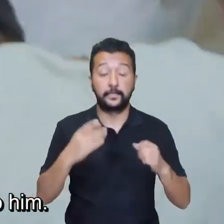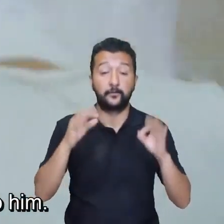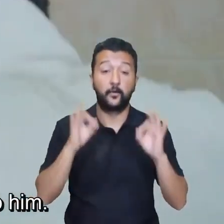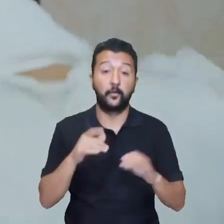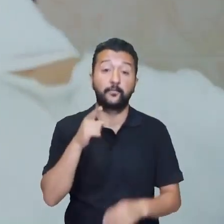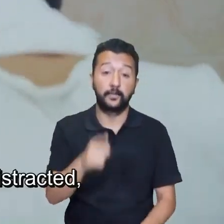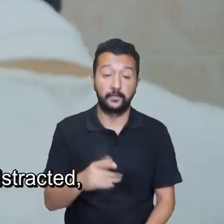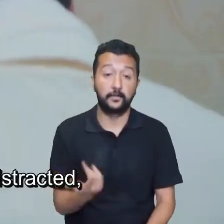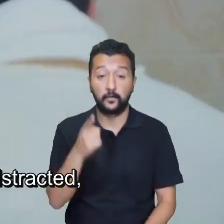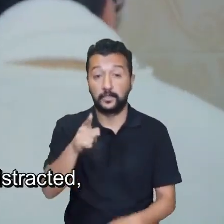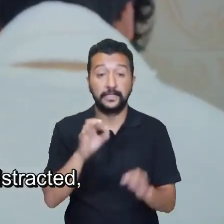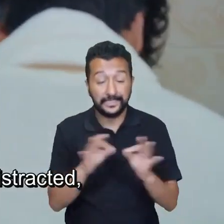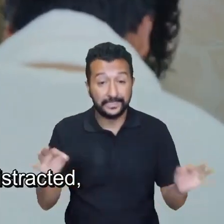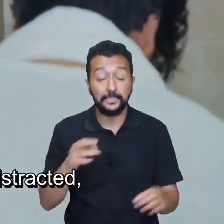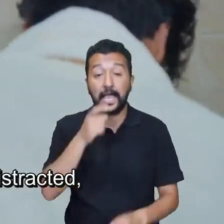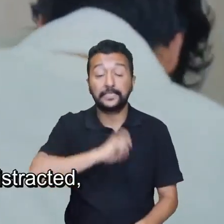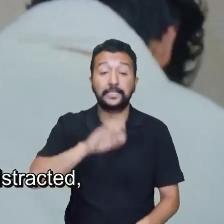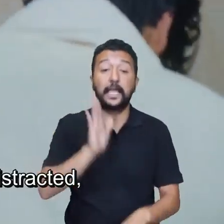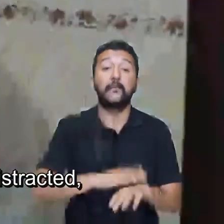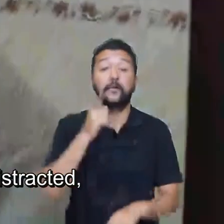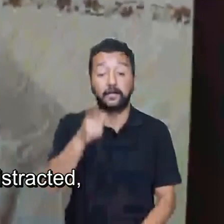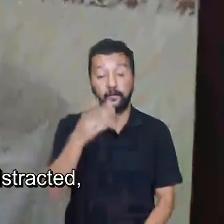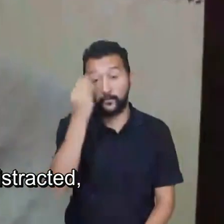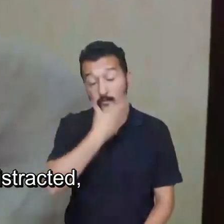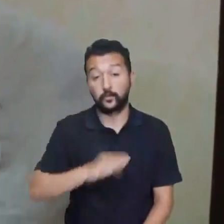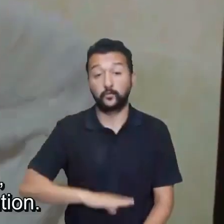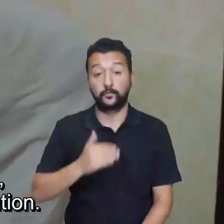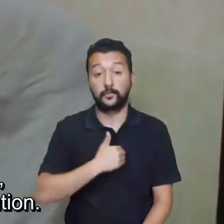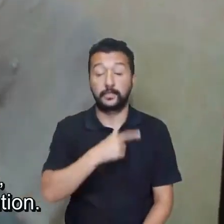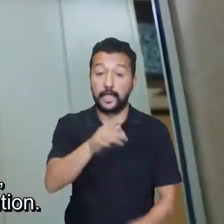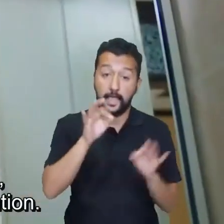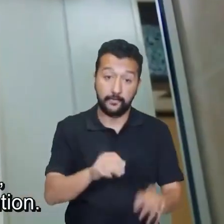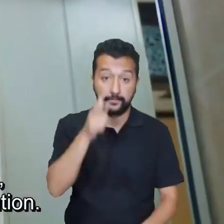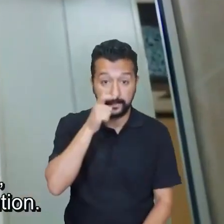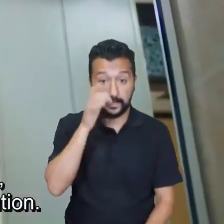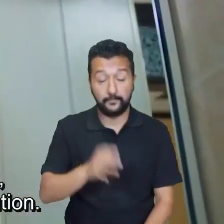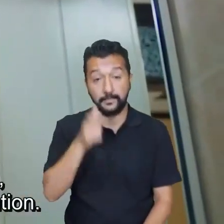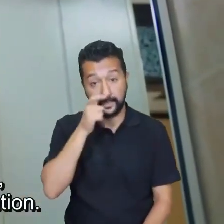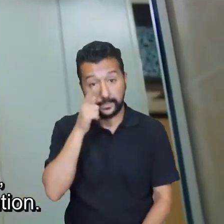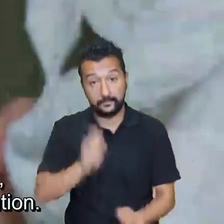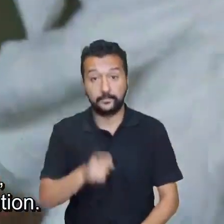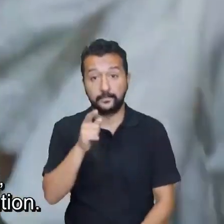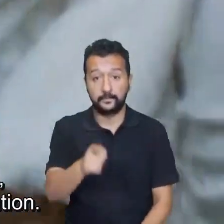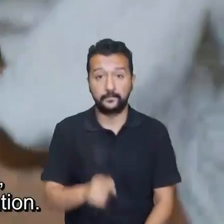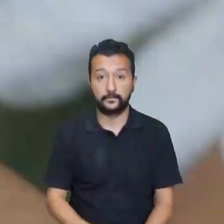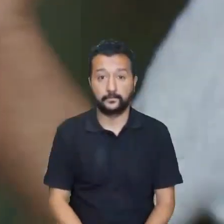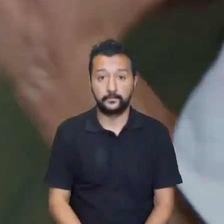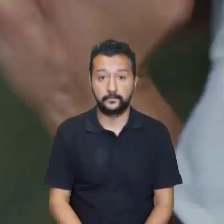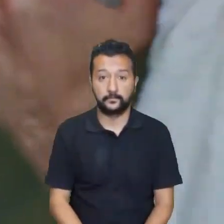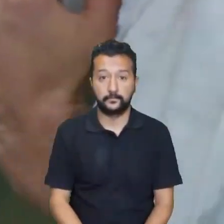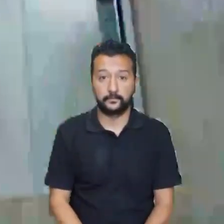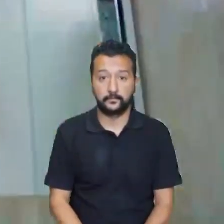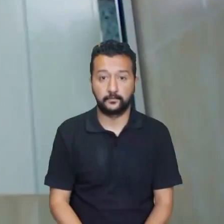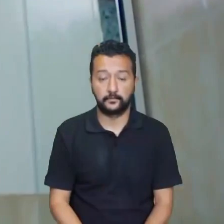çok önemli. Bu iş hiç dalgınlığa gelmez benim güzel çocuğum. Hep dikkat, hep dikkat edeceksin.